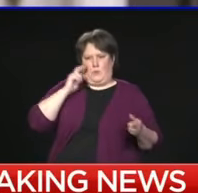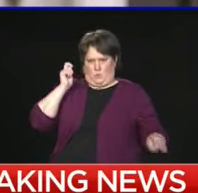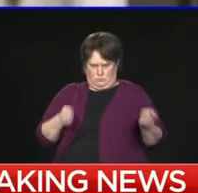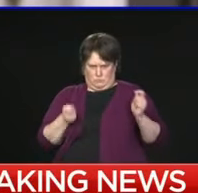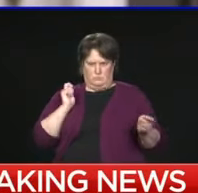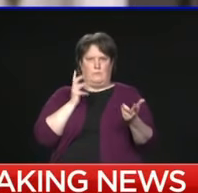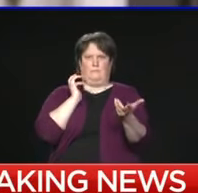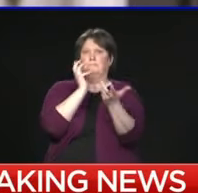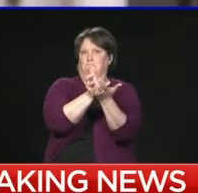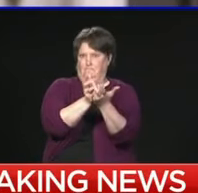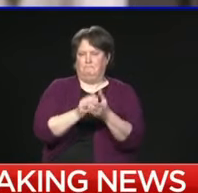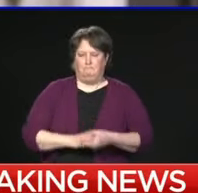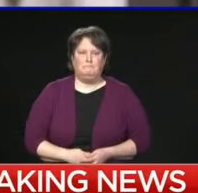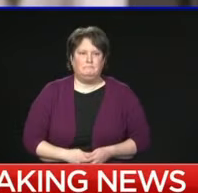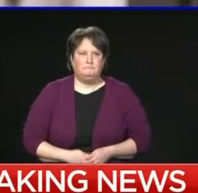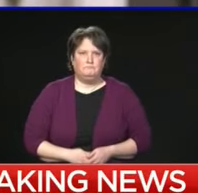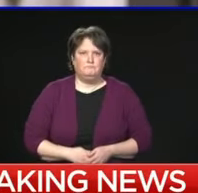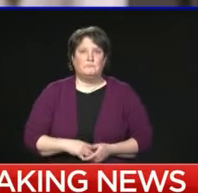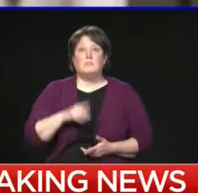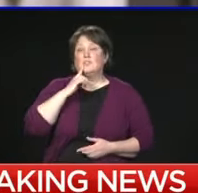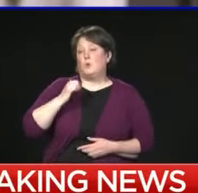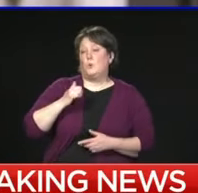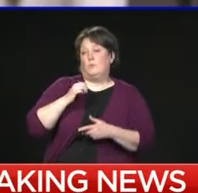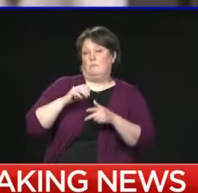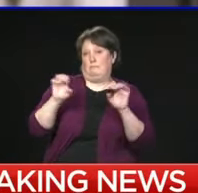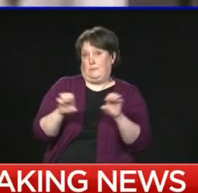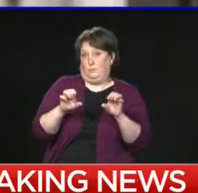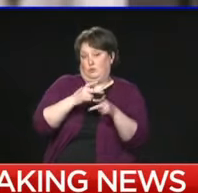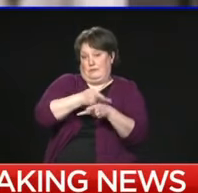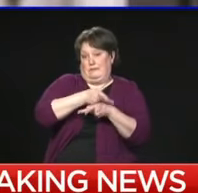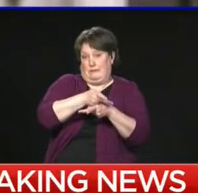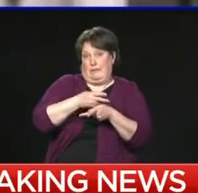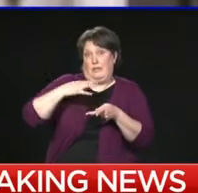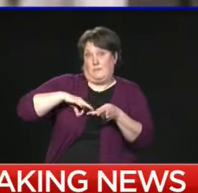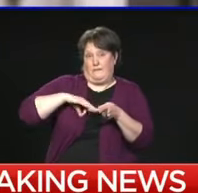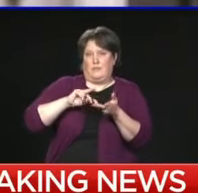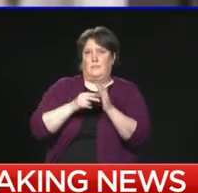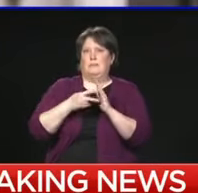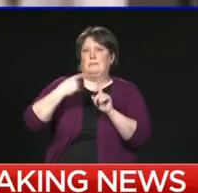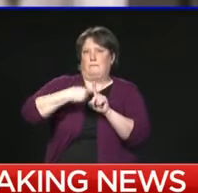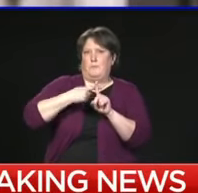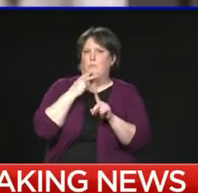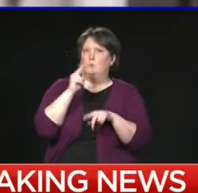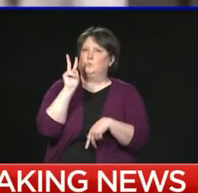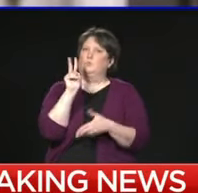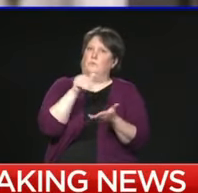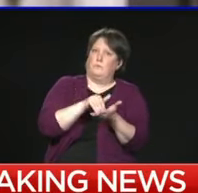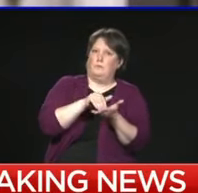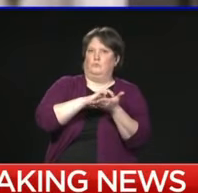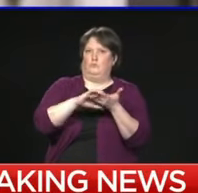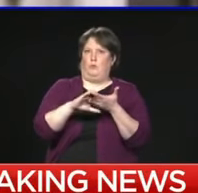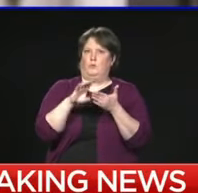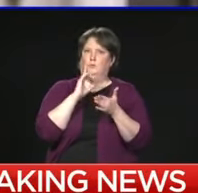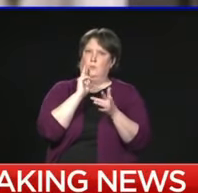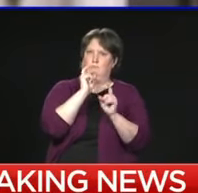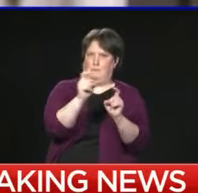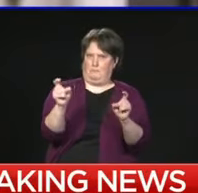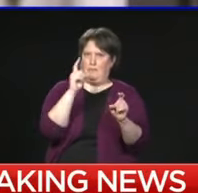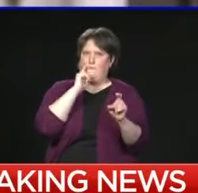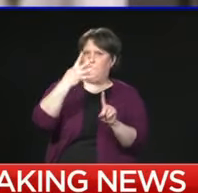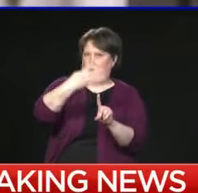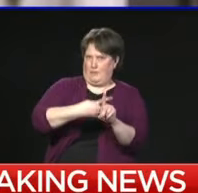canadienne d'urgence donne 2 000 $ tous les mois pour les prochains 4 mois aux travailleurs qui sont privés de leur